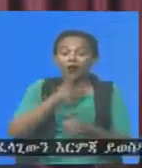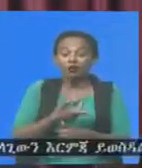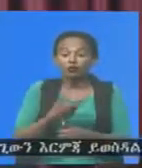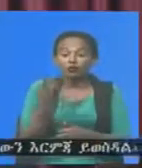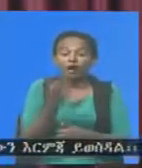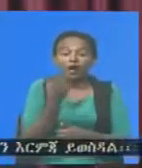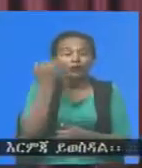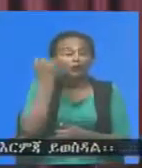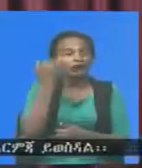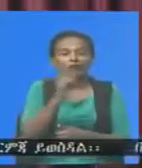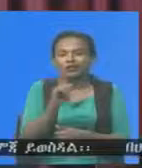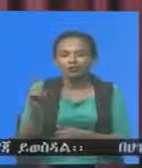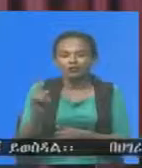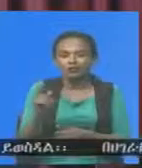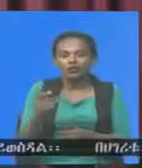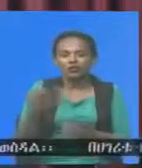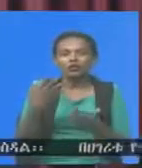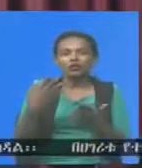አይደለም።